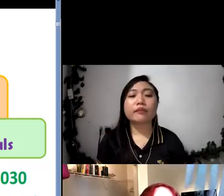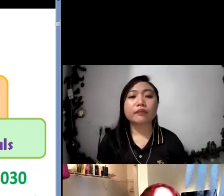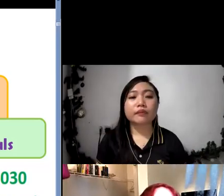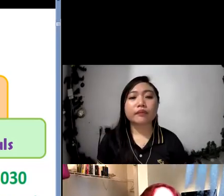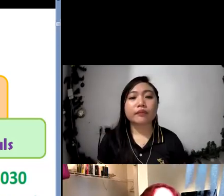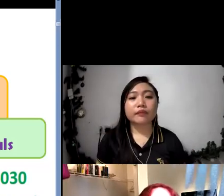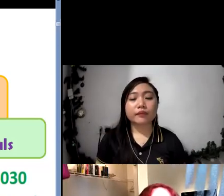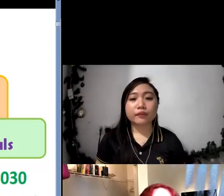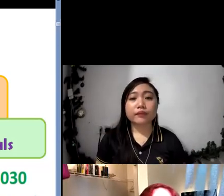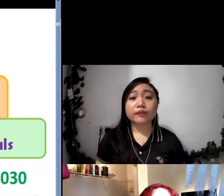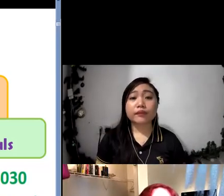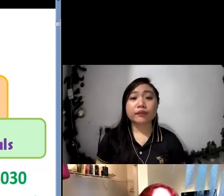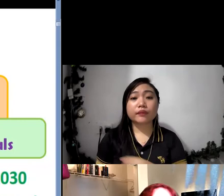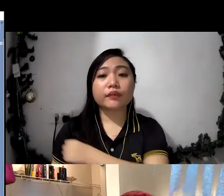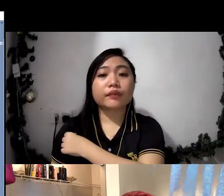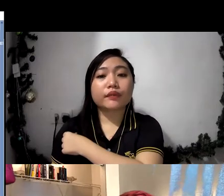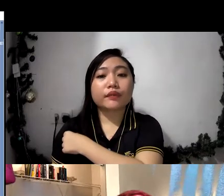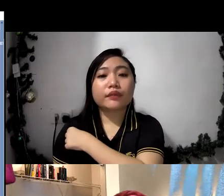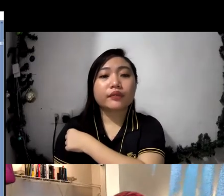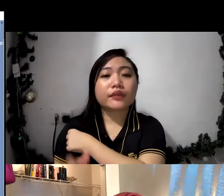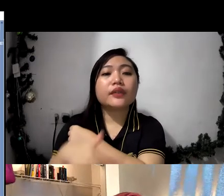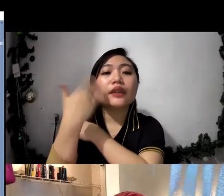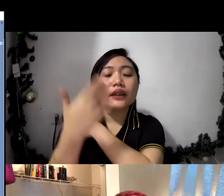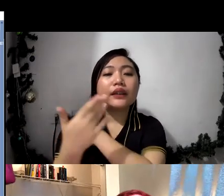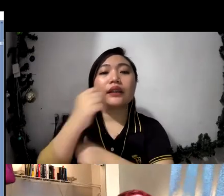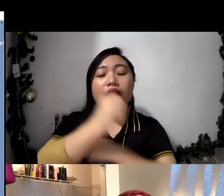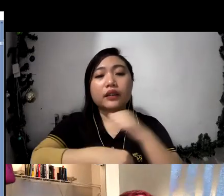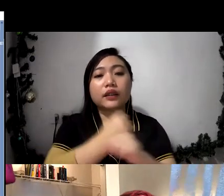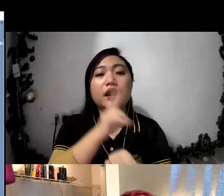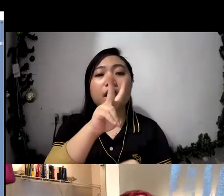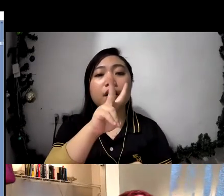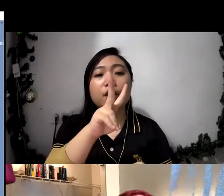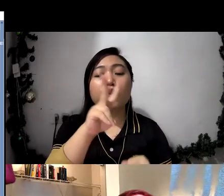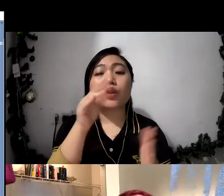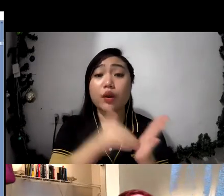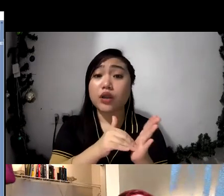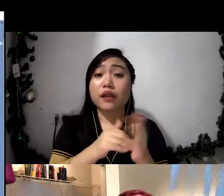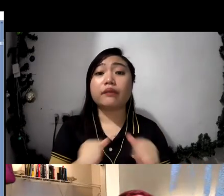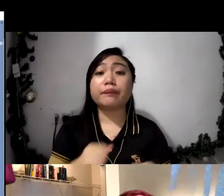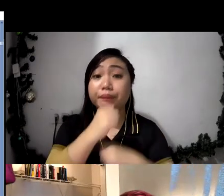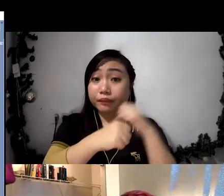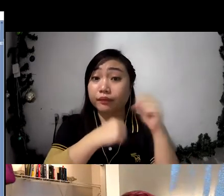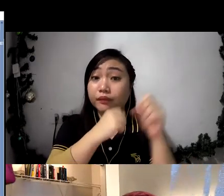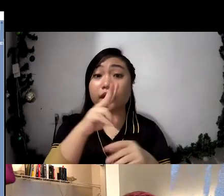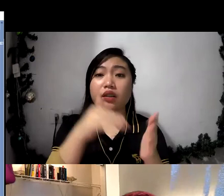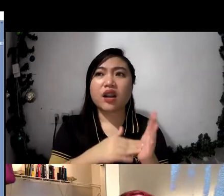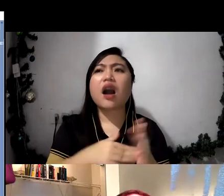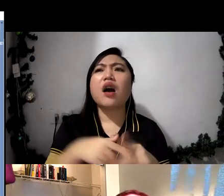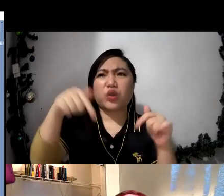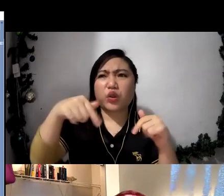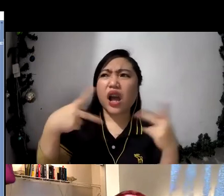the 2000, no, year 2000, nag-isip-isip na naman yung global community, oh, ito na yung ginagawa nating action,